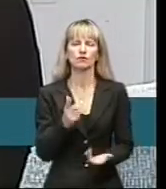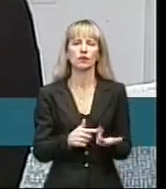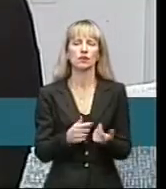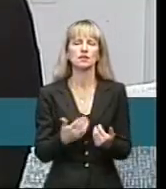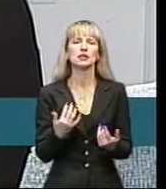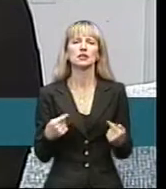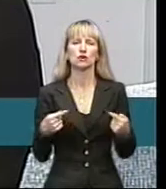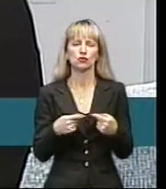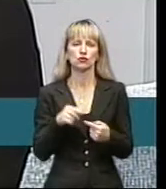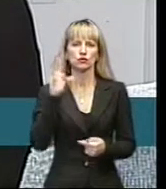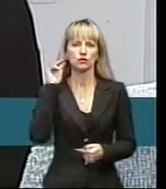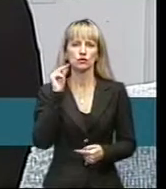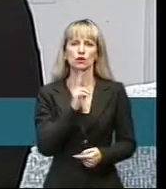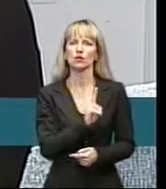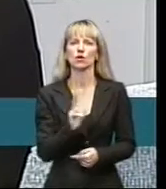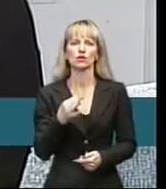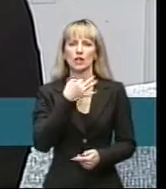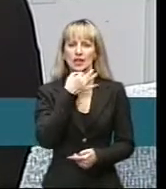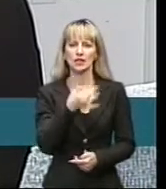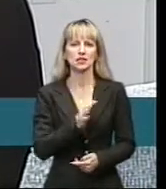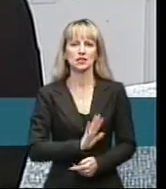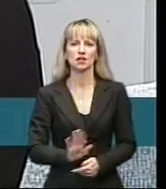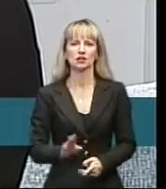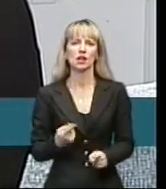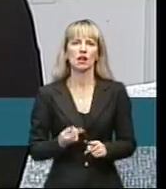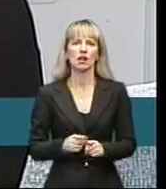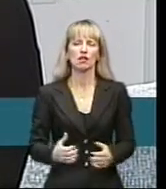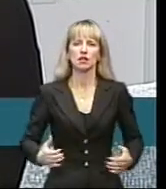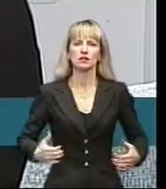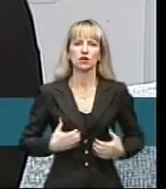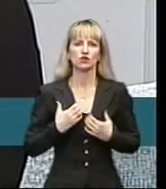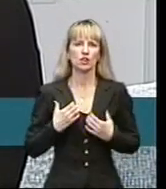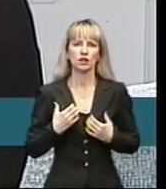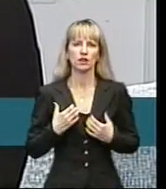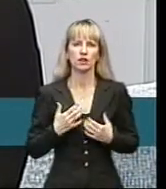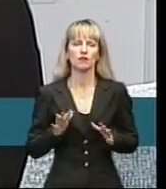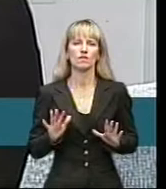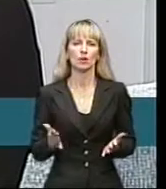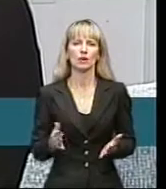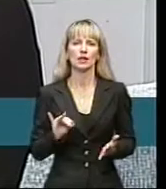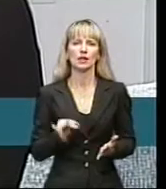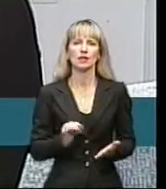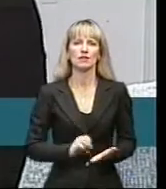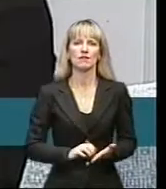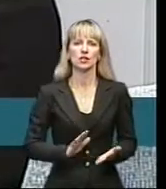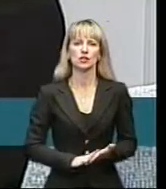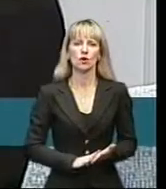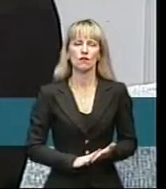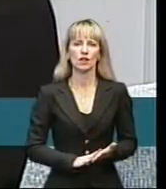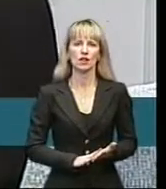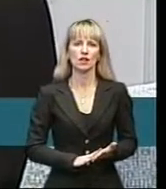точну цифру, ніхто не скаже. Це страшенні, страшенні випадки, зафіксовані